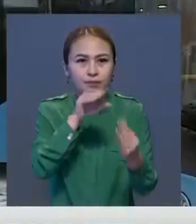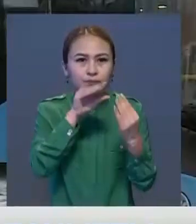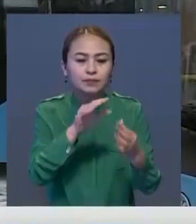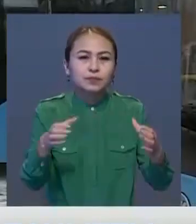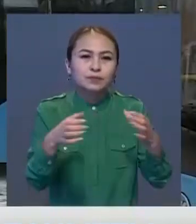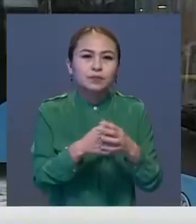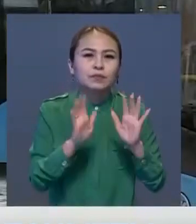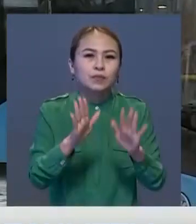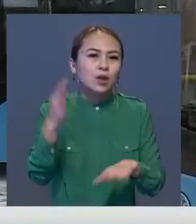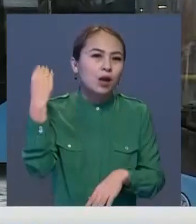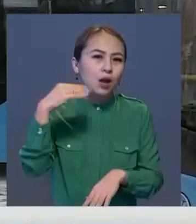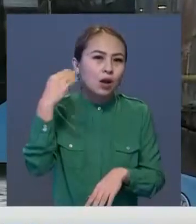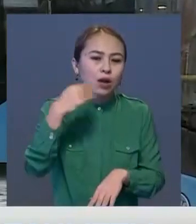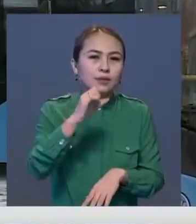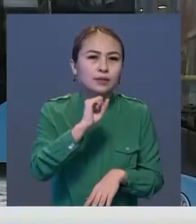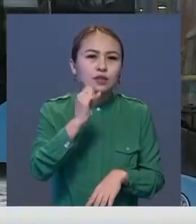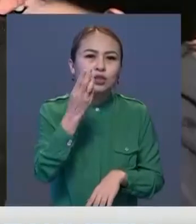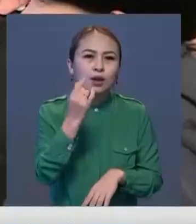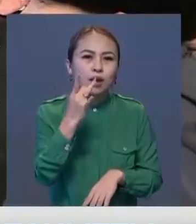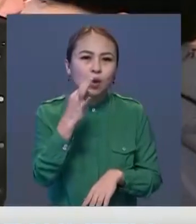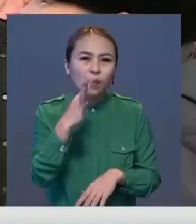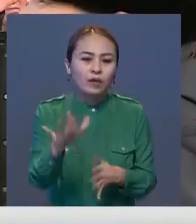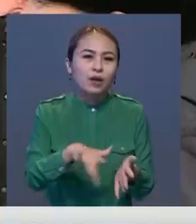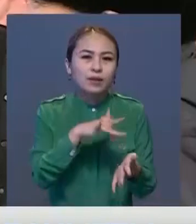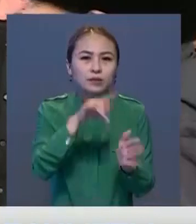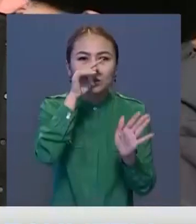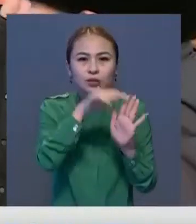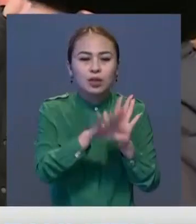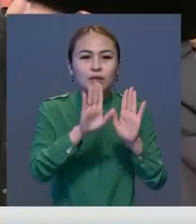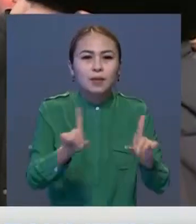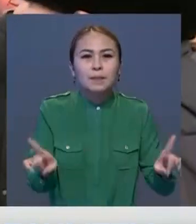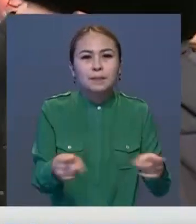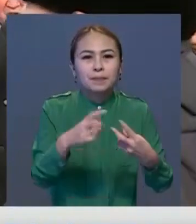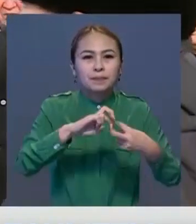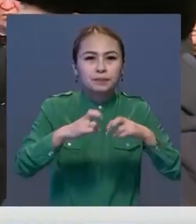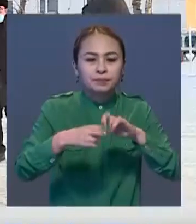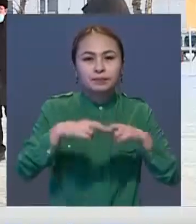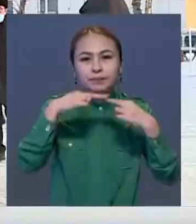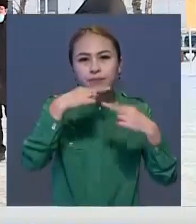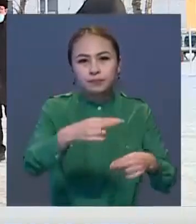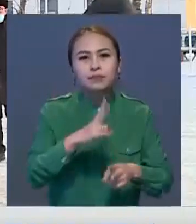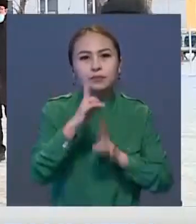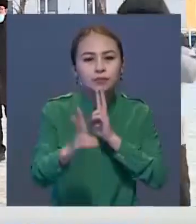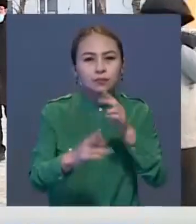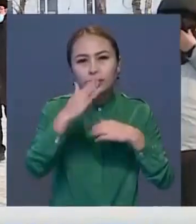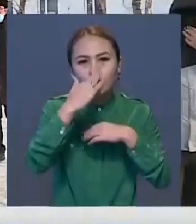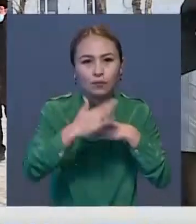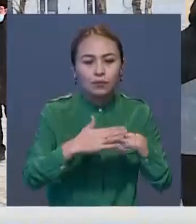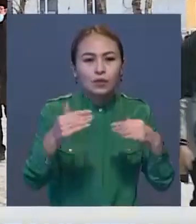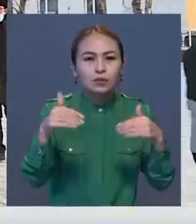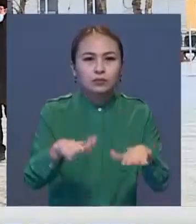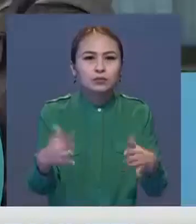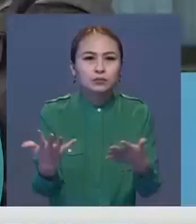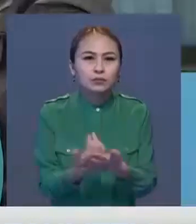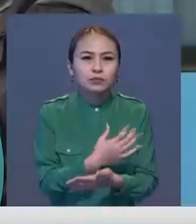көлік қозғалысы тек Ақтөбе әкімі Асхат Шахаров араласқаннан кейін ғана жанданды. Мәселені назарға алған шенеуніктер жақын уақытта оң